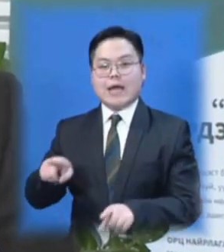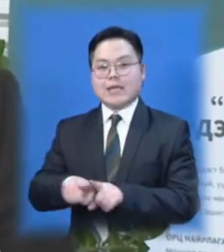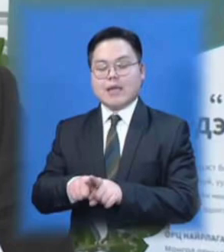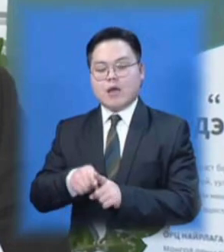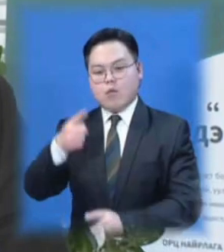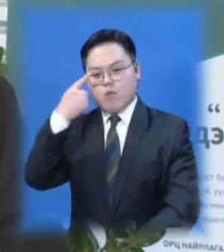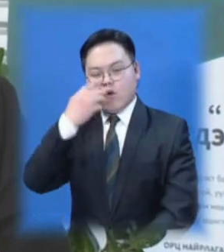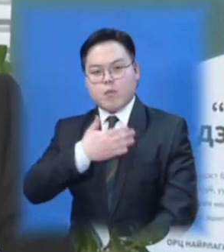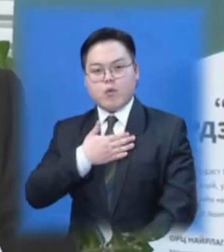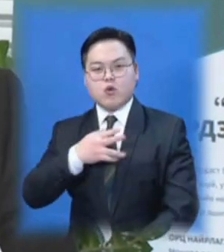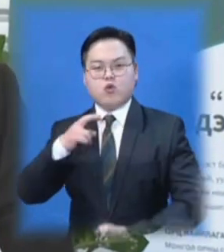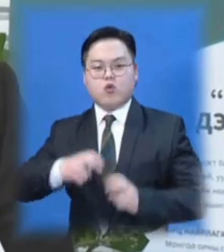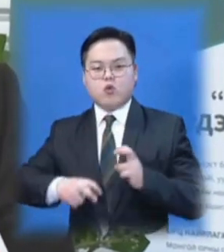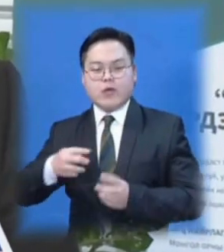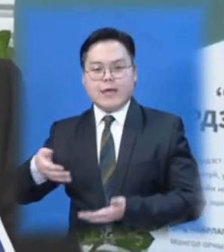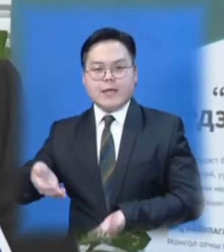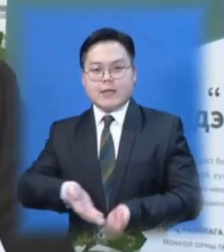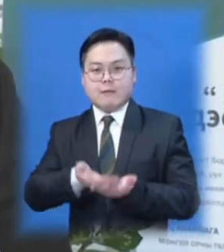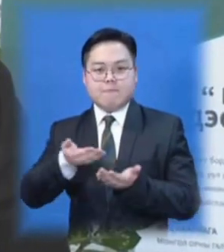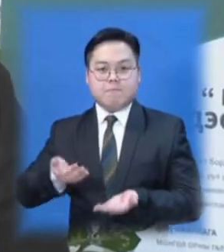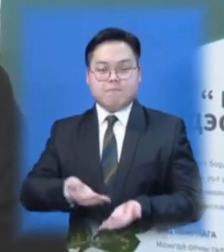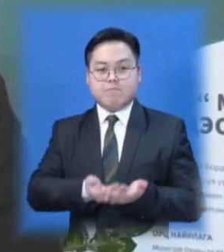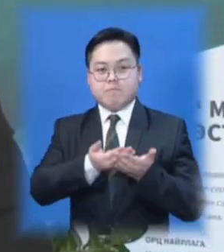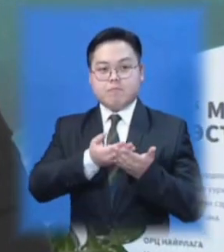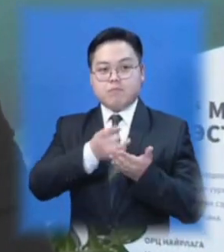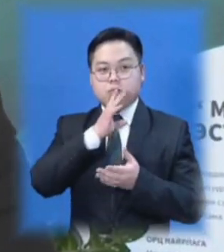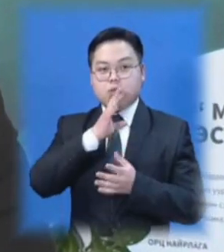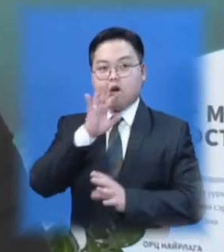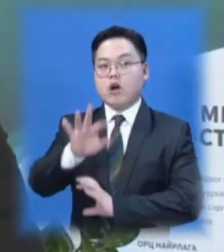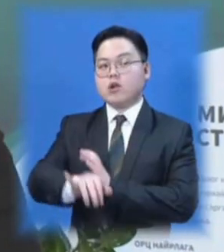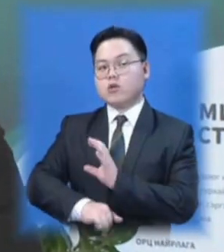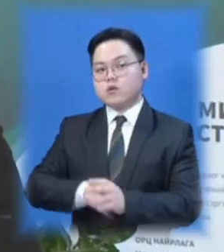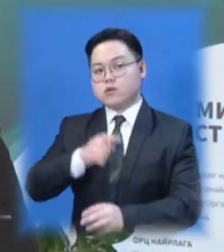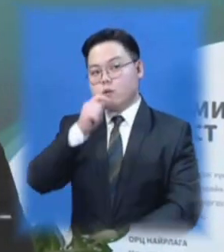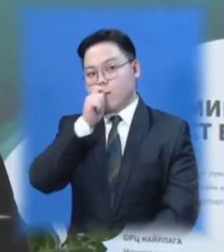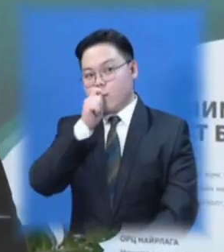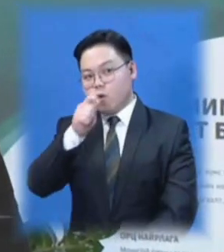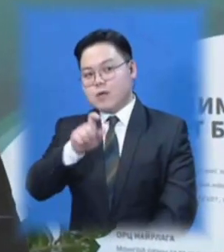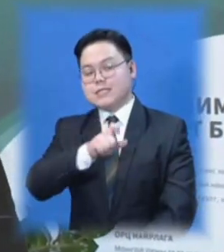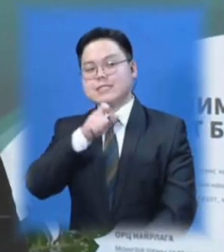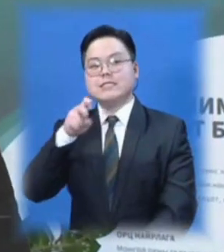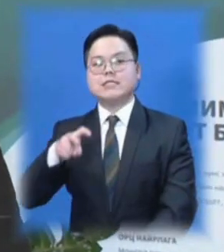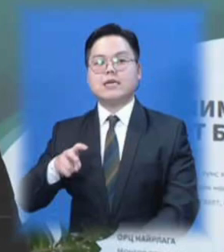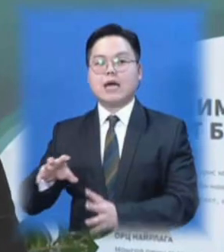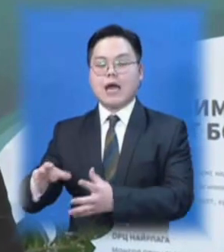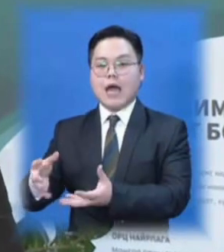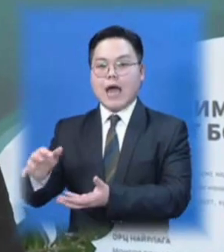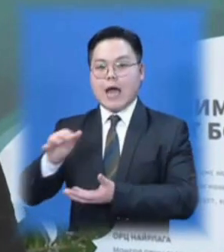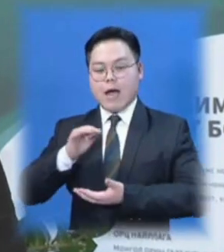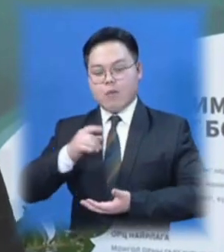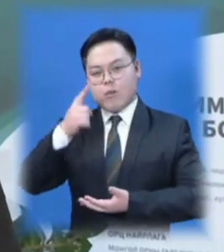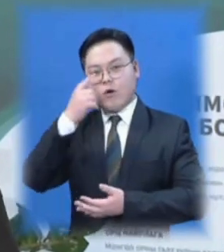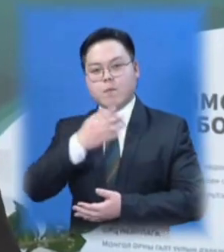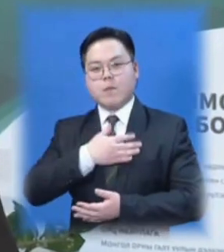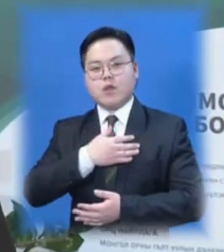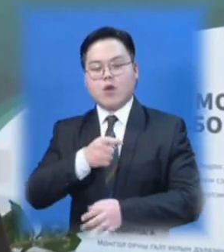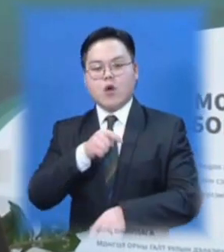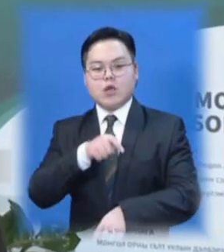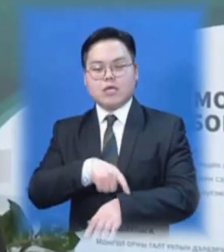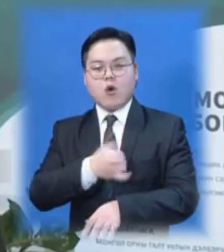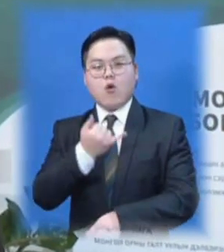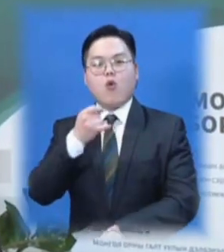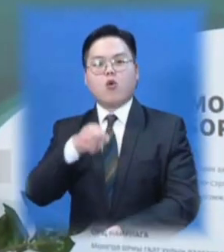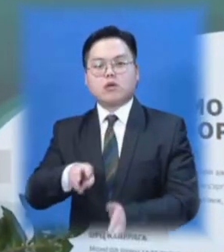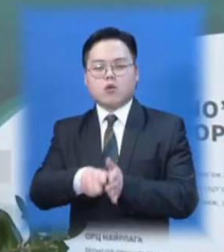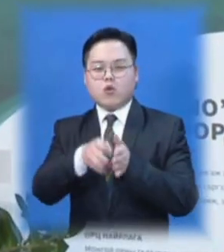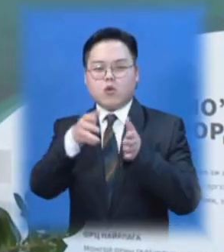тодотын үйлдвэрчлэлтэй одоо дэмжих гадны дотны одоо хөнгөлтэй зээлийг энэ дотоод одоо шингээгээд хугацаанд одоо хугацаанд юм